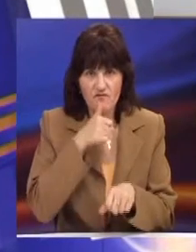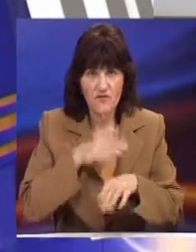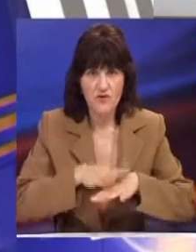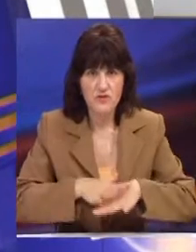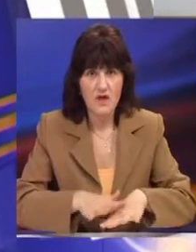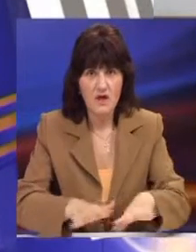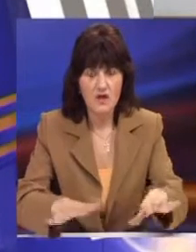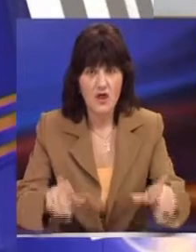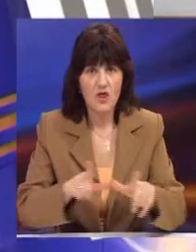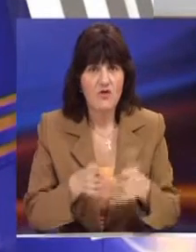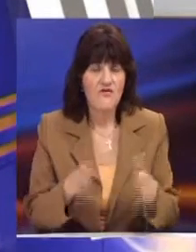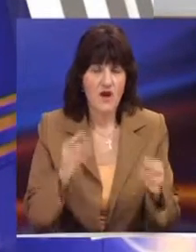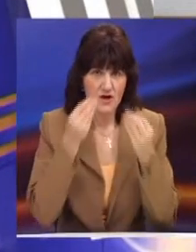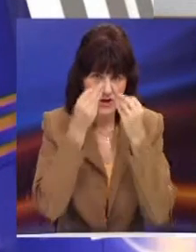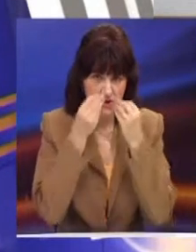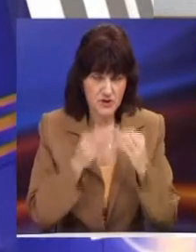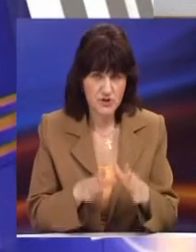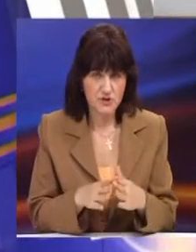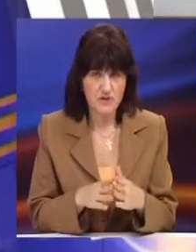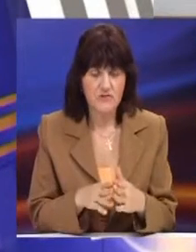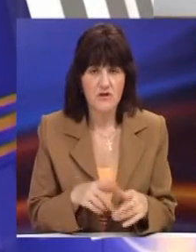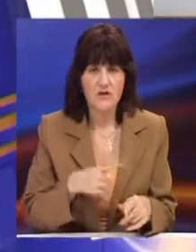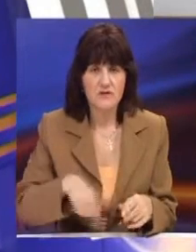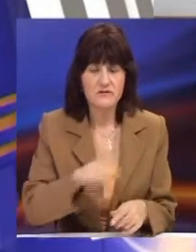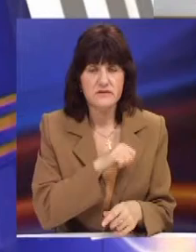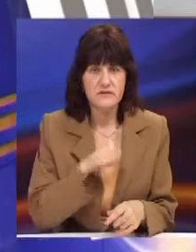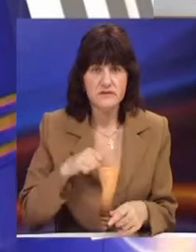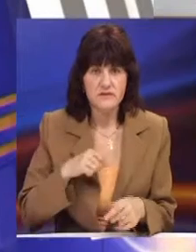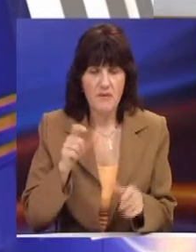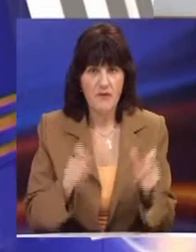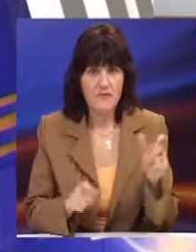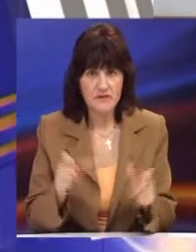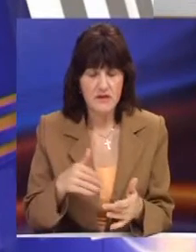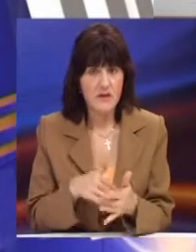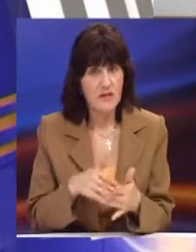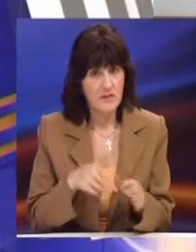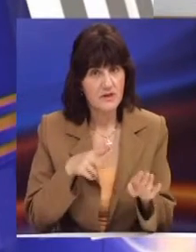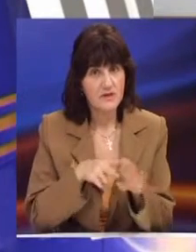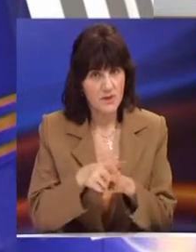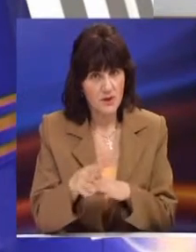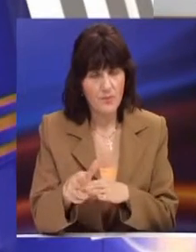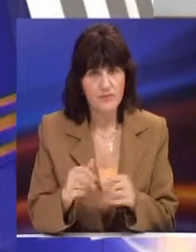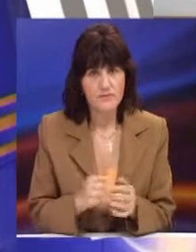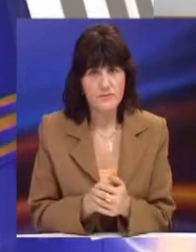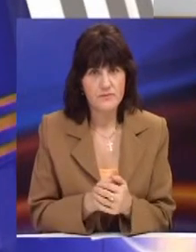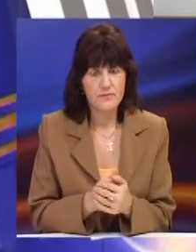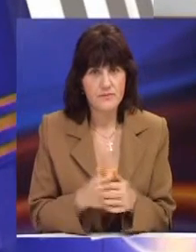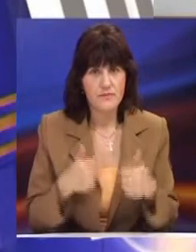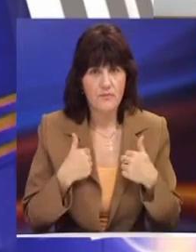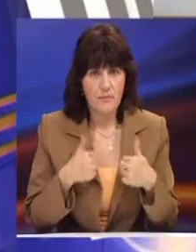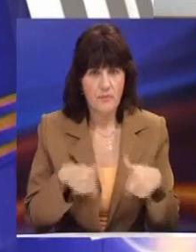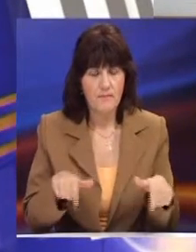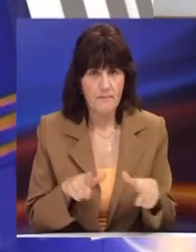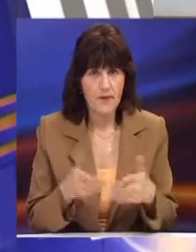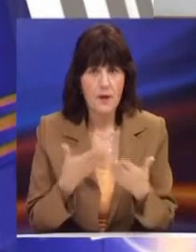do izlivanja vode. Na taj način dolazi do velikih šteta, znači, na objektima i na samim instalacijama. Da bi se to predupredilo,